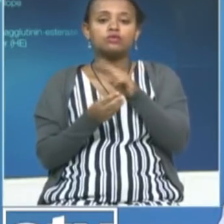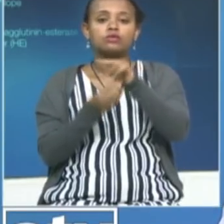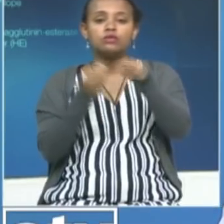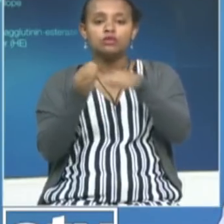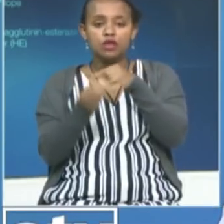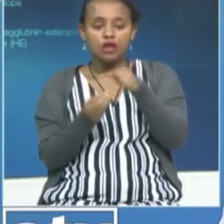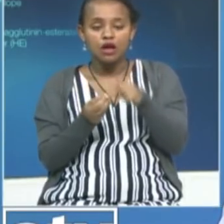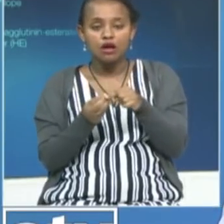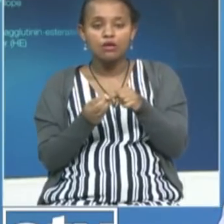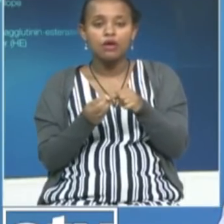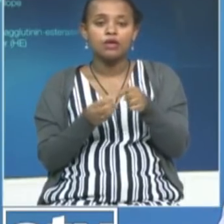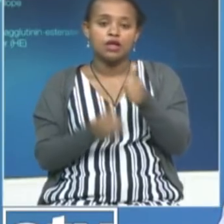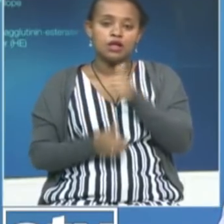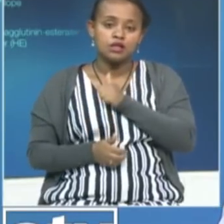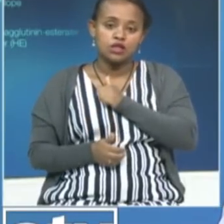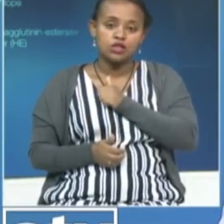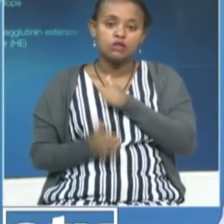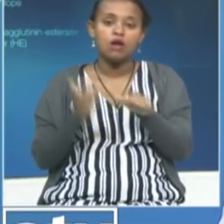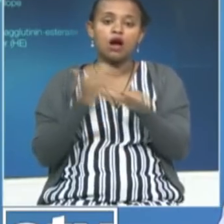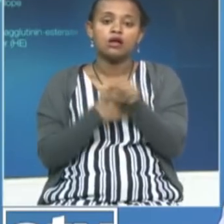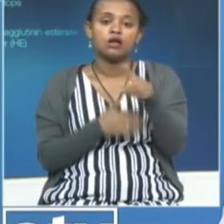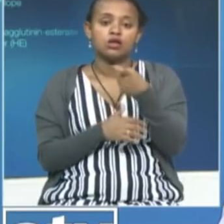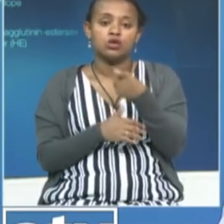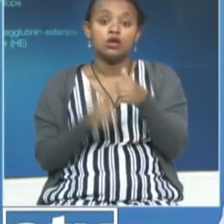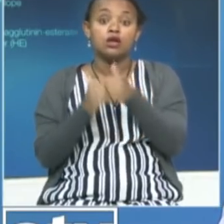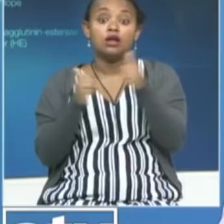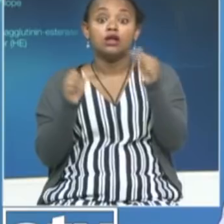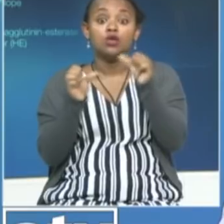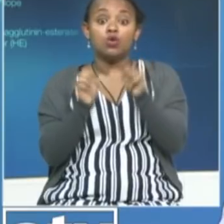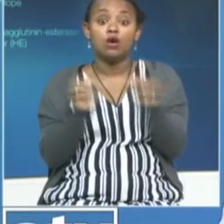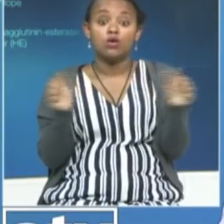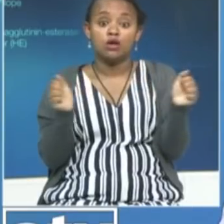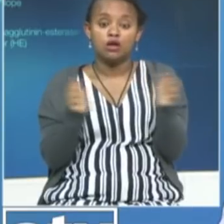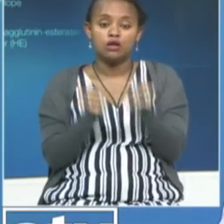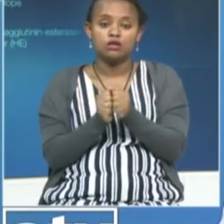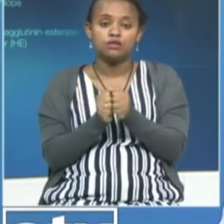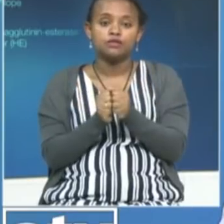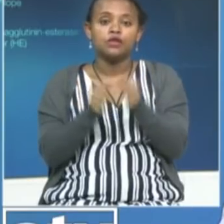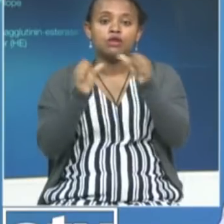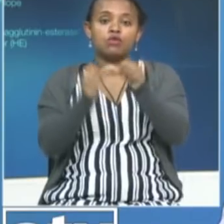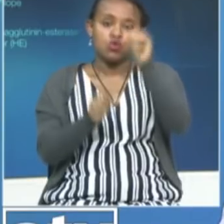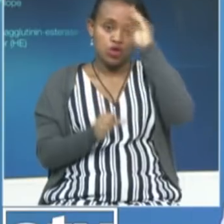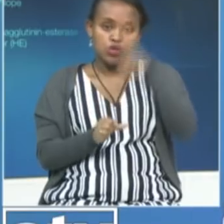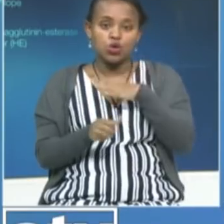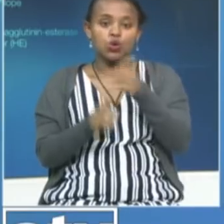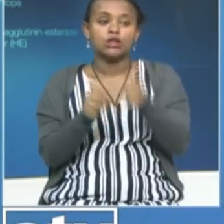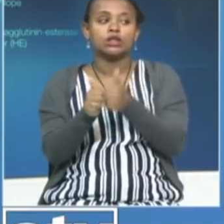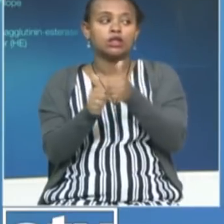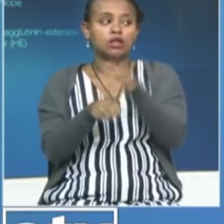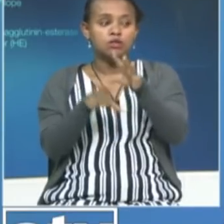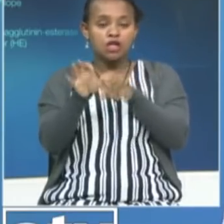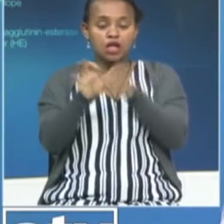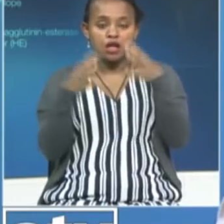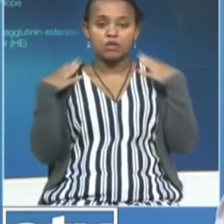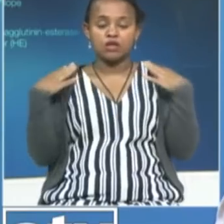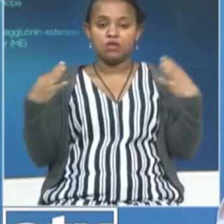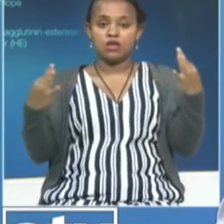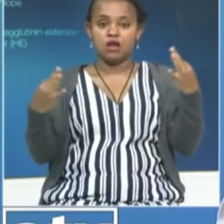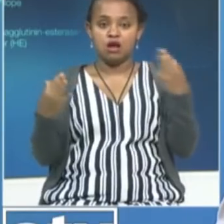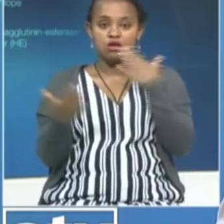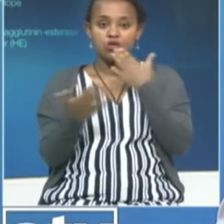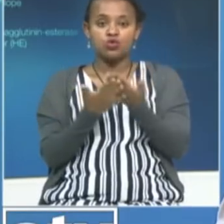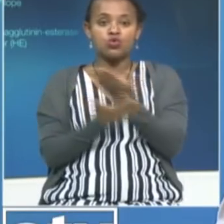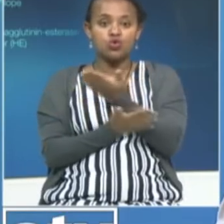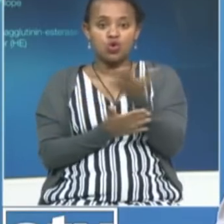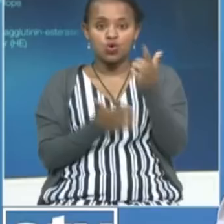ለአካባቢውም ለራሳችንም አደጋ ስለሆነ ምክንያቱም ለይቶ ማቆያ ጋር የሚቆየው ሰው ክትትልም ስለሚደረግ በጤና ጥሩ